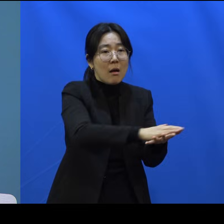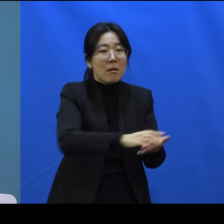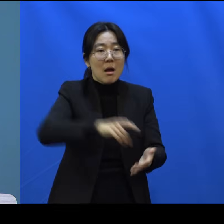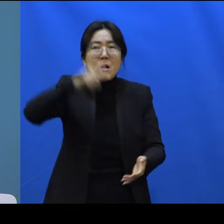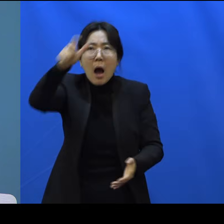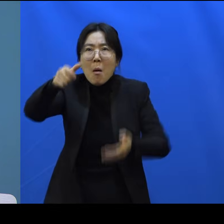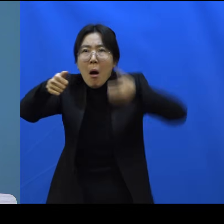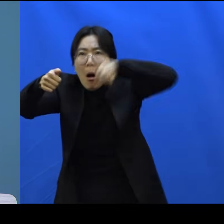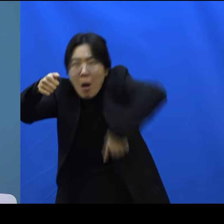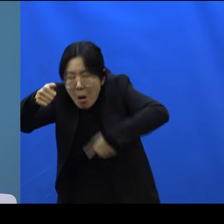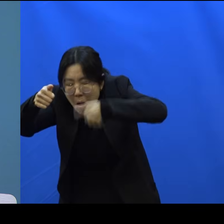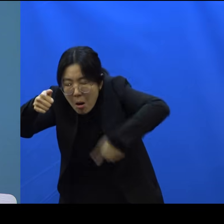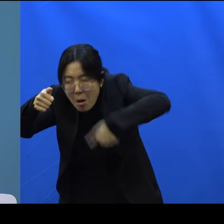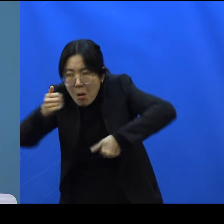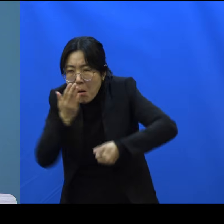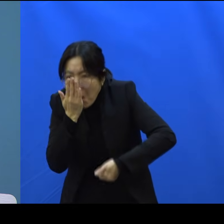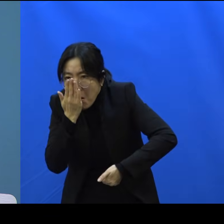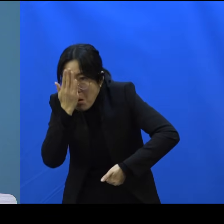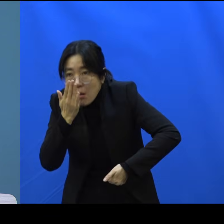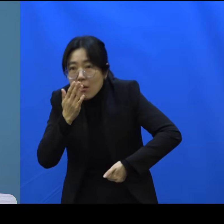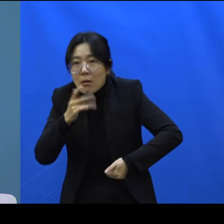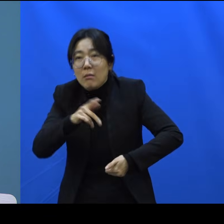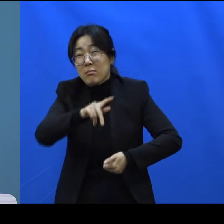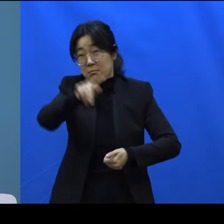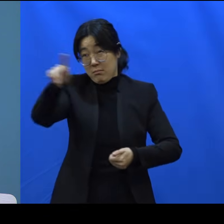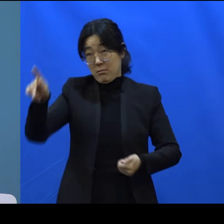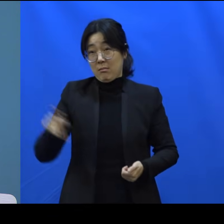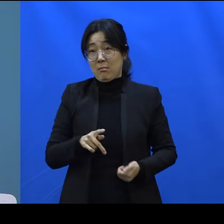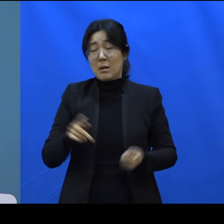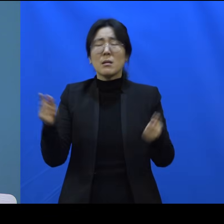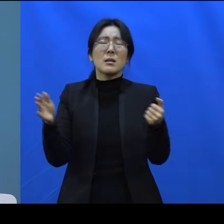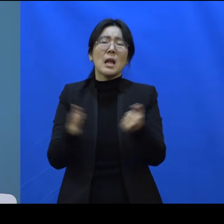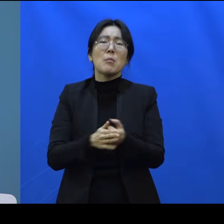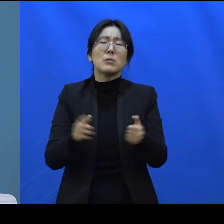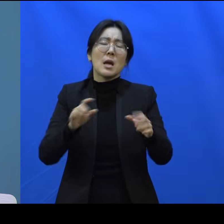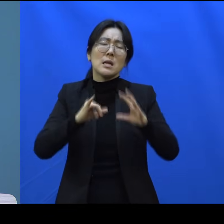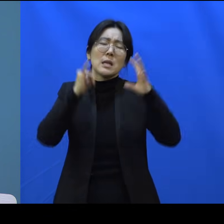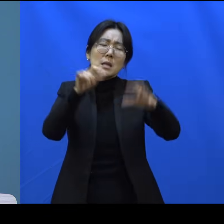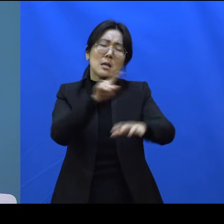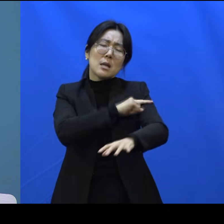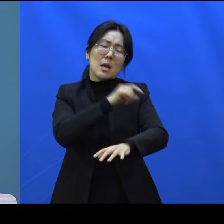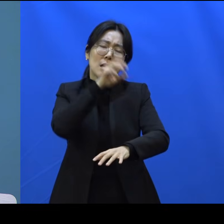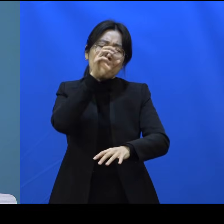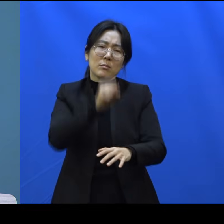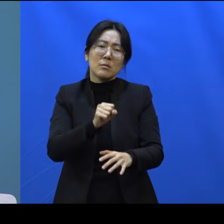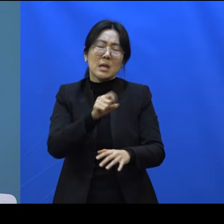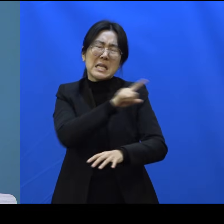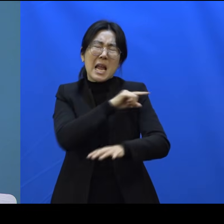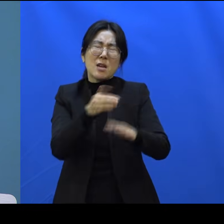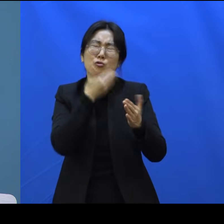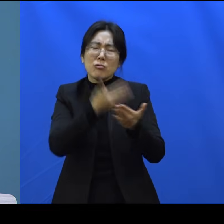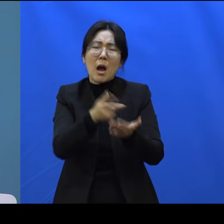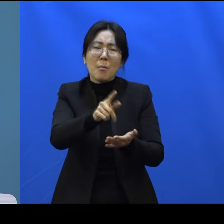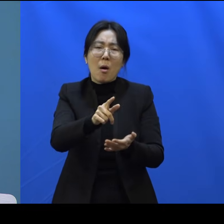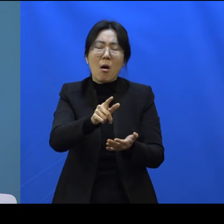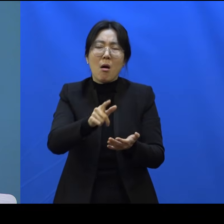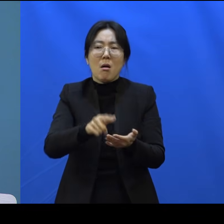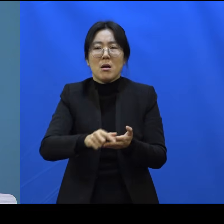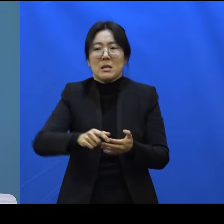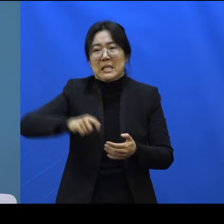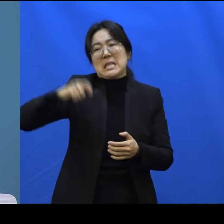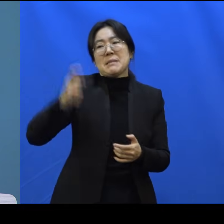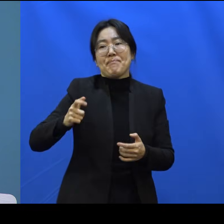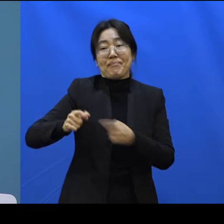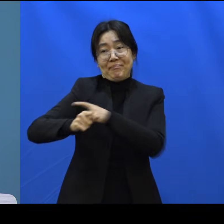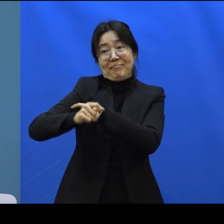강자의 논리. 그 세상에 여러분 모든 리더십들은 다 힘이죠, 그죠? 트럼프 얼마나 강력해 보입니까, 그죠?